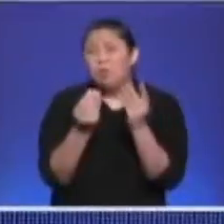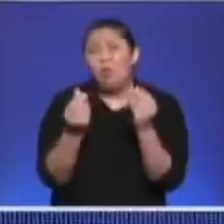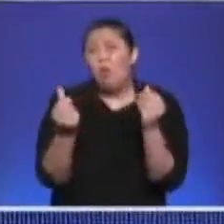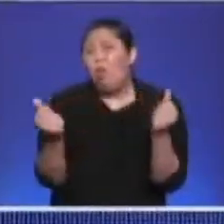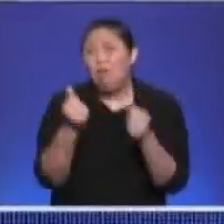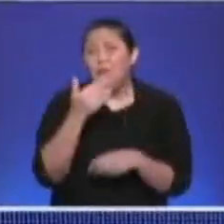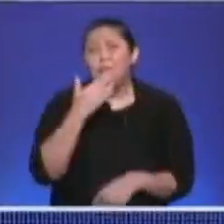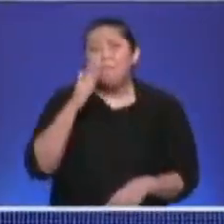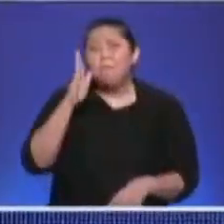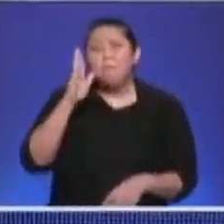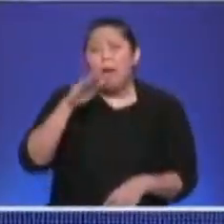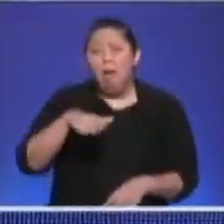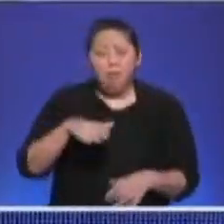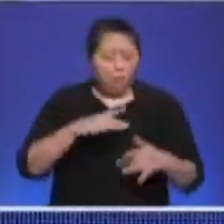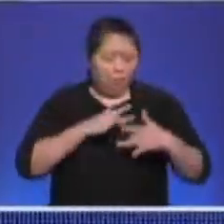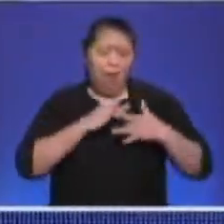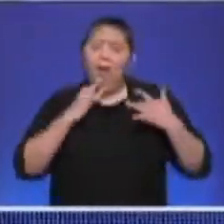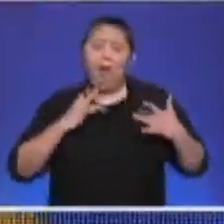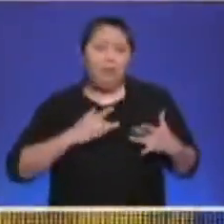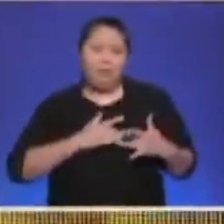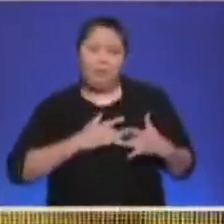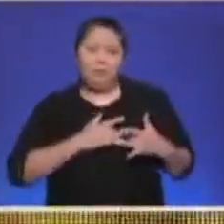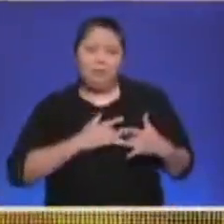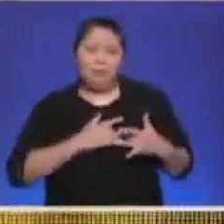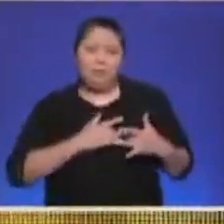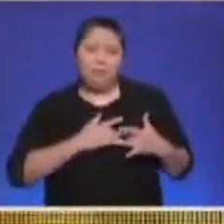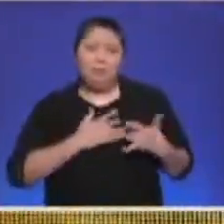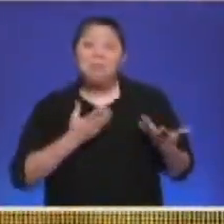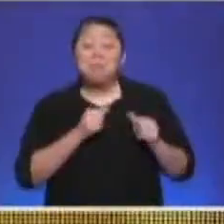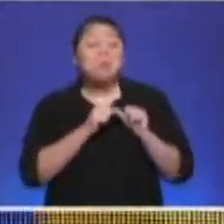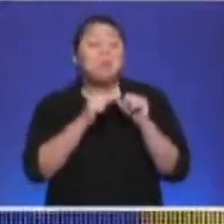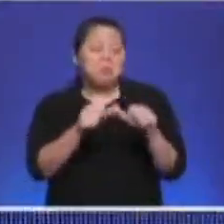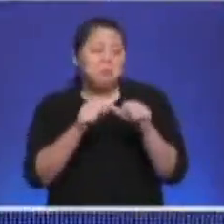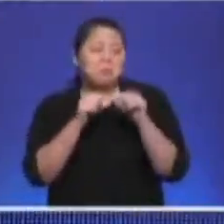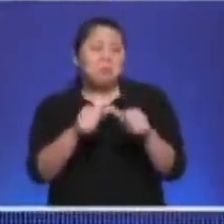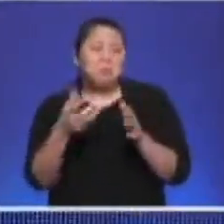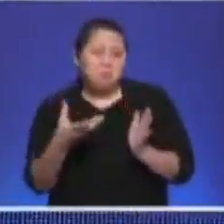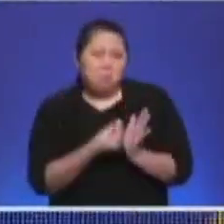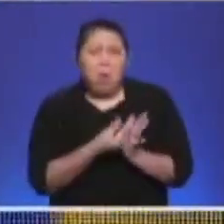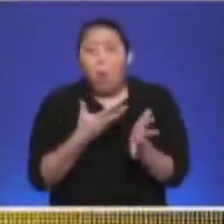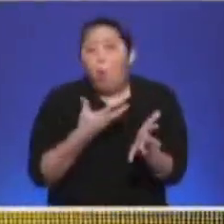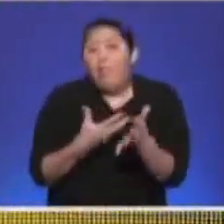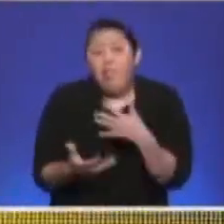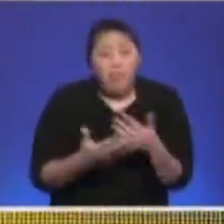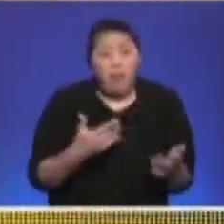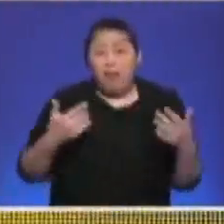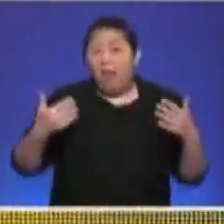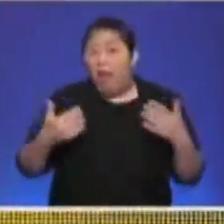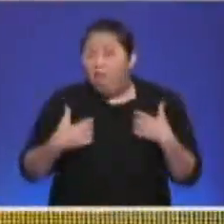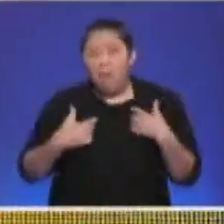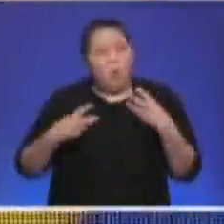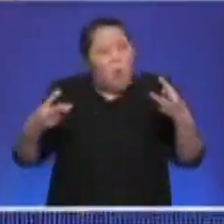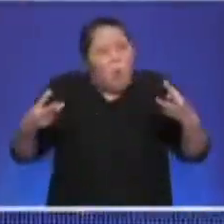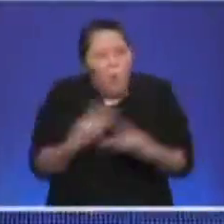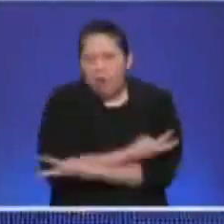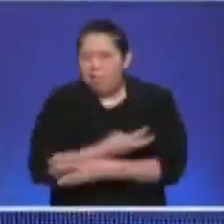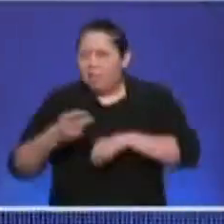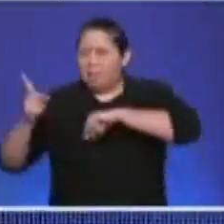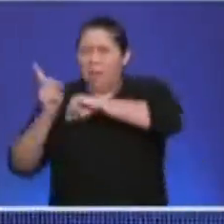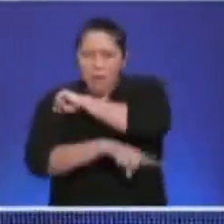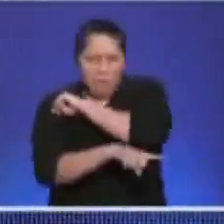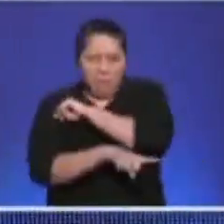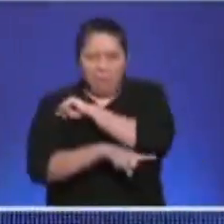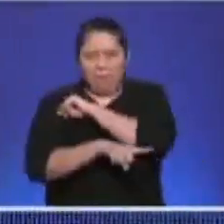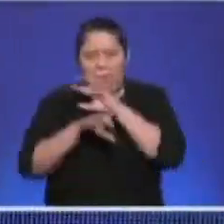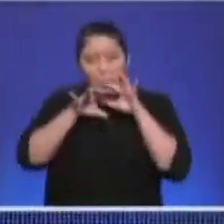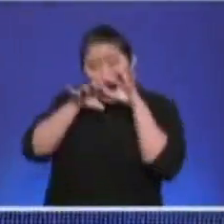hindi titigil ang korupsyon. So kahit na gawin mo pang napakasibir ng penalties na mahuhuli,